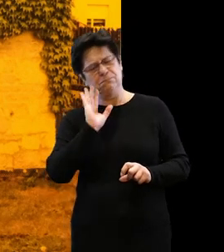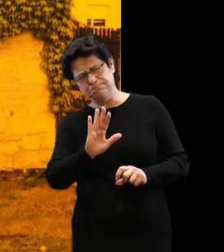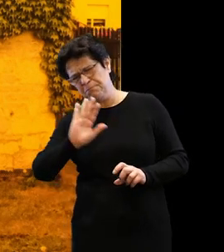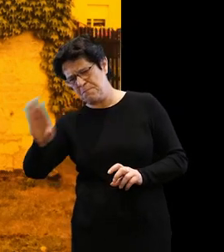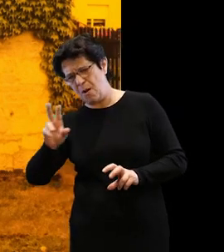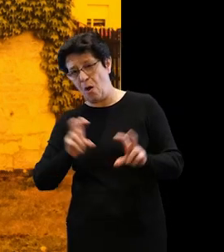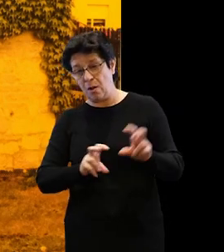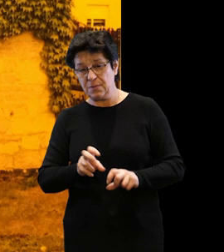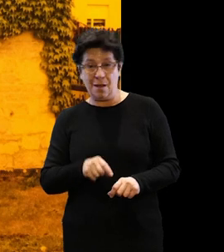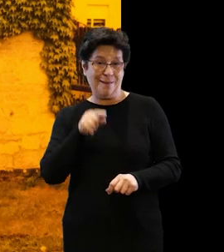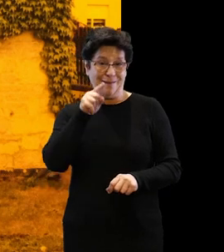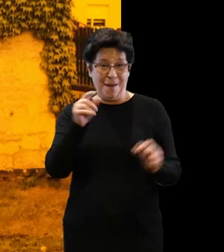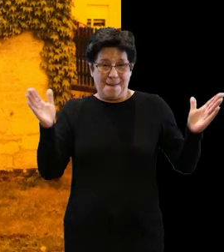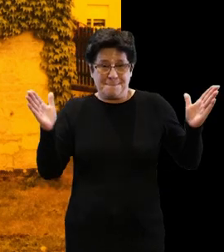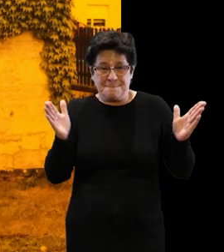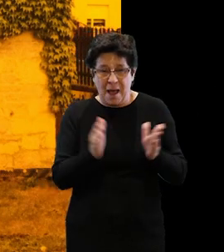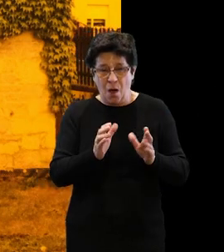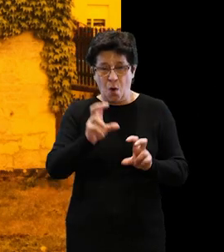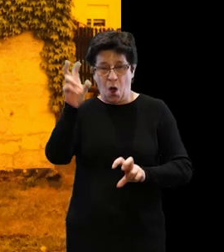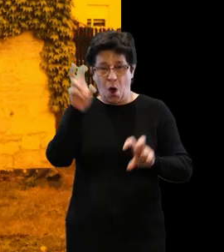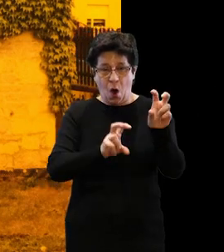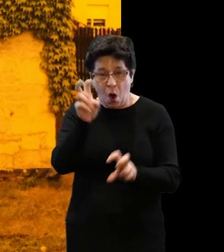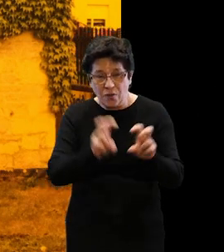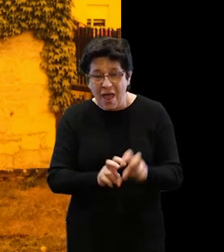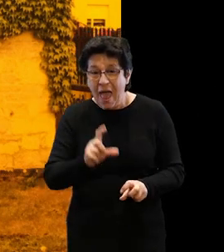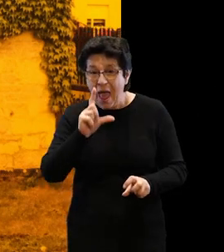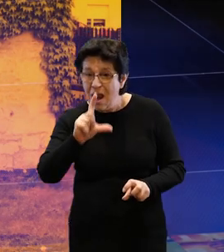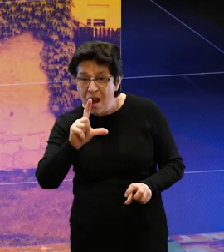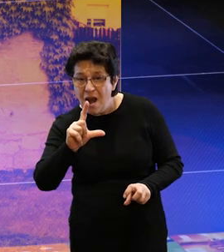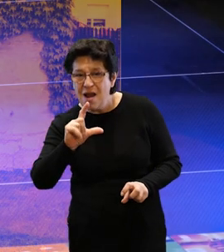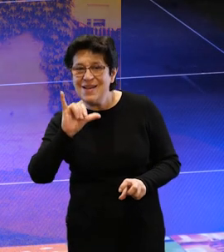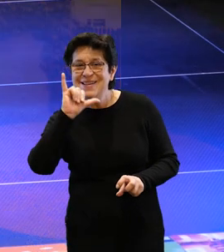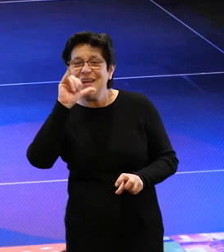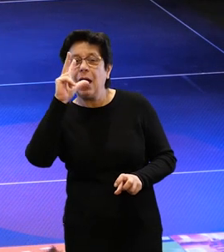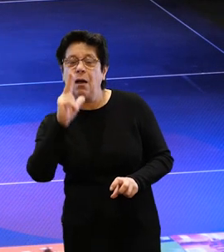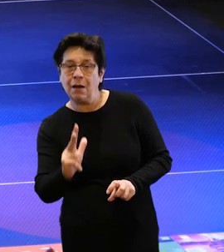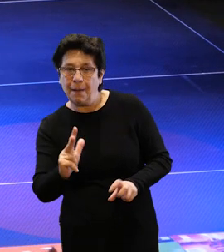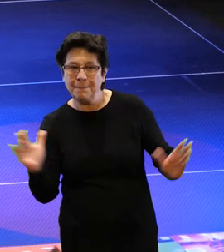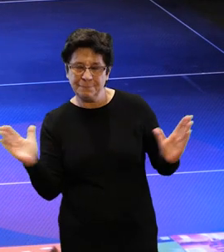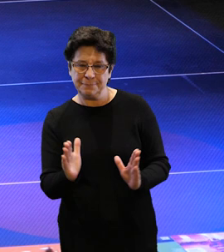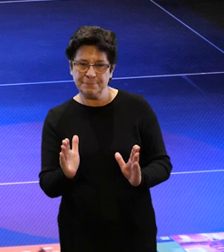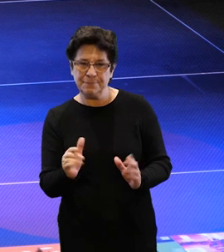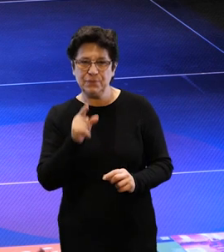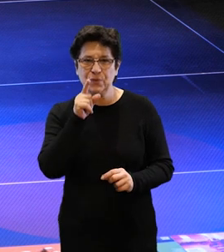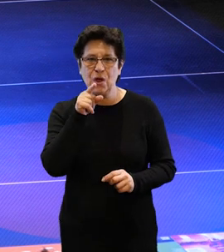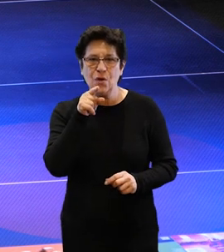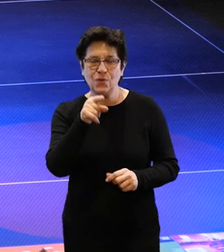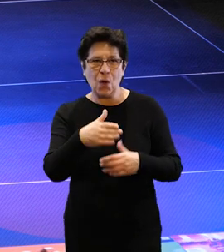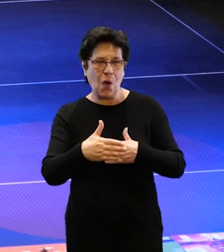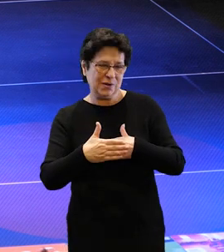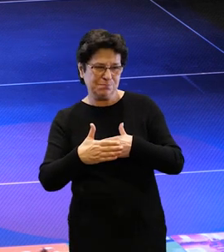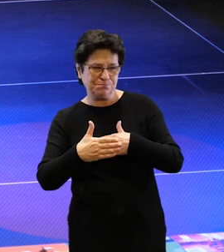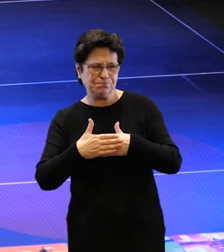to się nazywa hotelik bardzo mi się podoba to zdrobnienie ten skansen No ponieważ jest to w miejscowości Tomisław